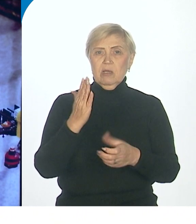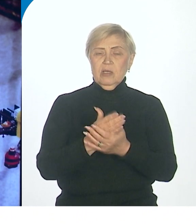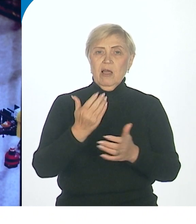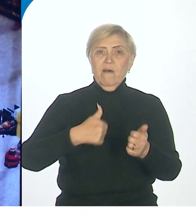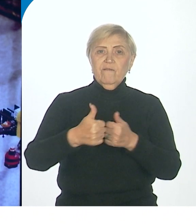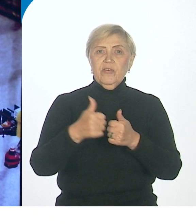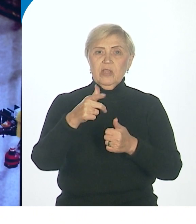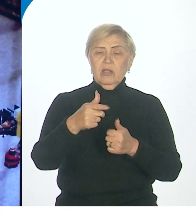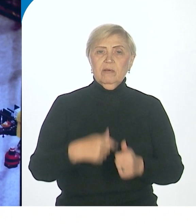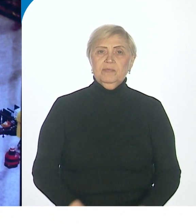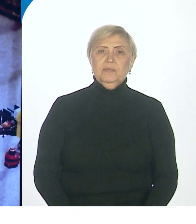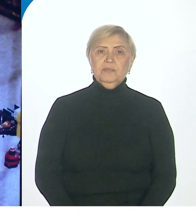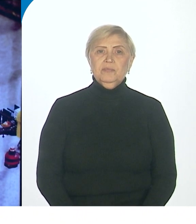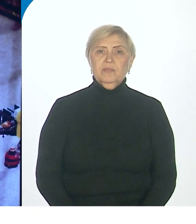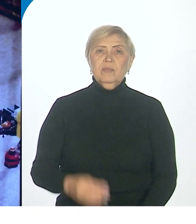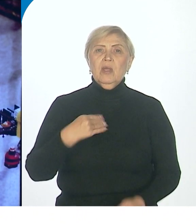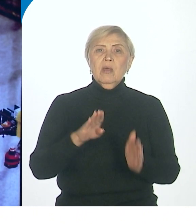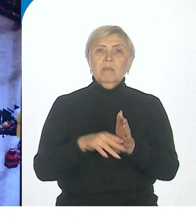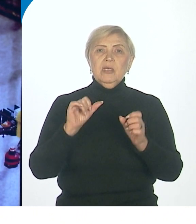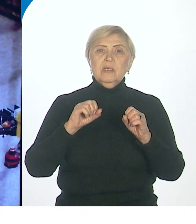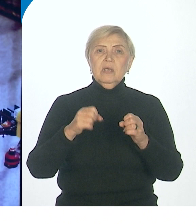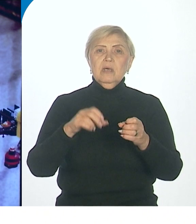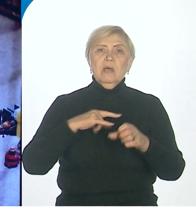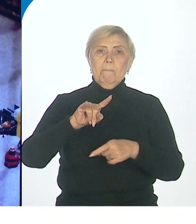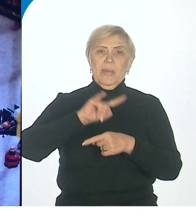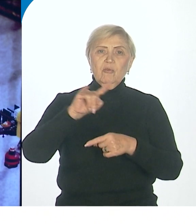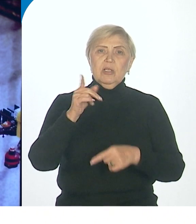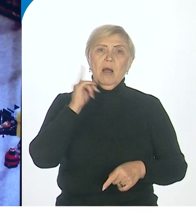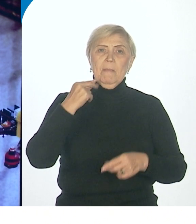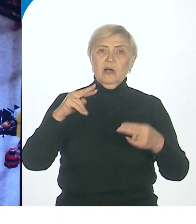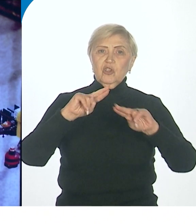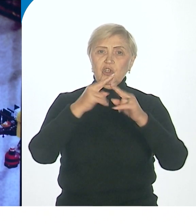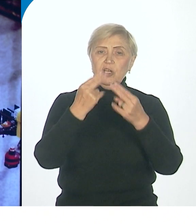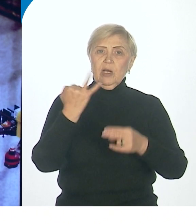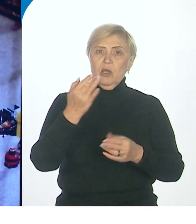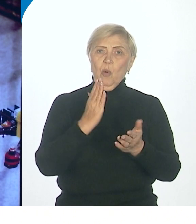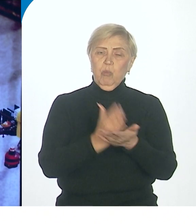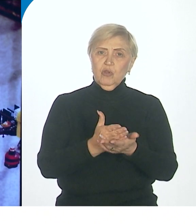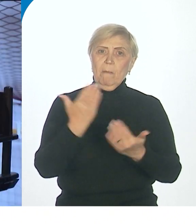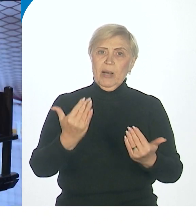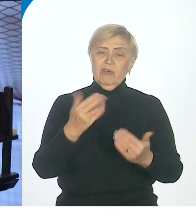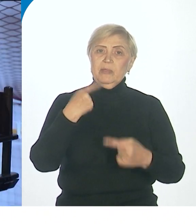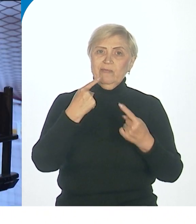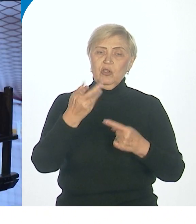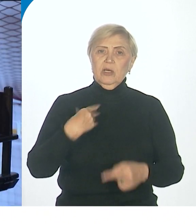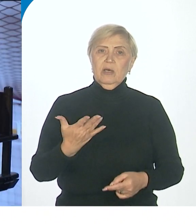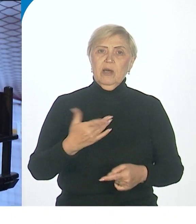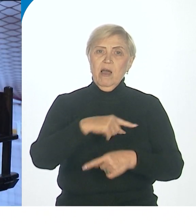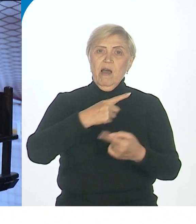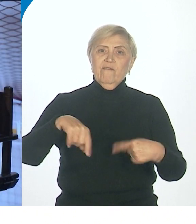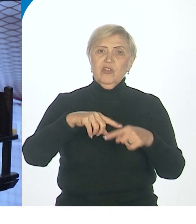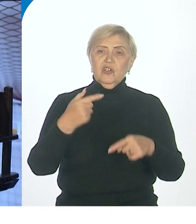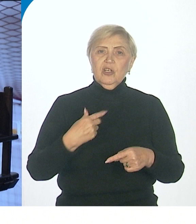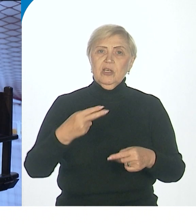федерального конкурса «Кибердром». О беспилотниках, молодых инженерах и их будущем поговорим мы сегодня. Я приветствую в нашей студии директора